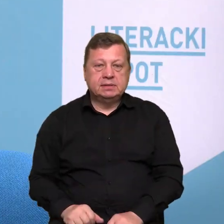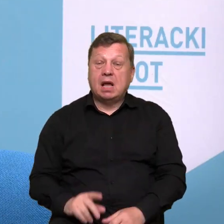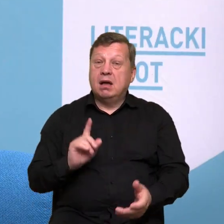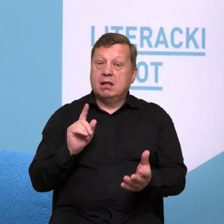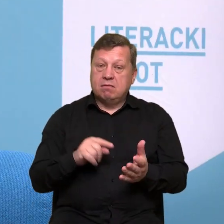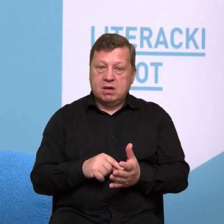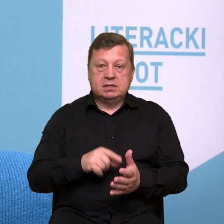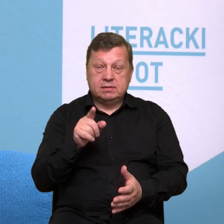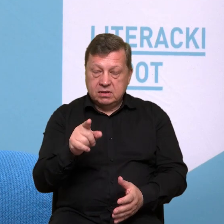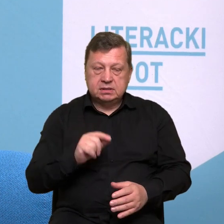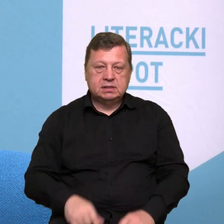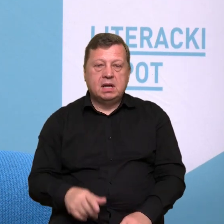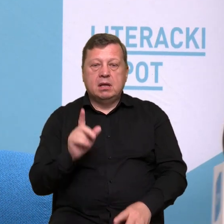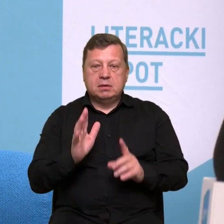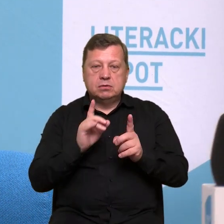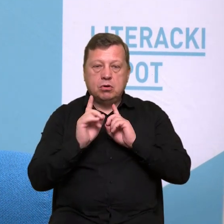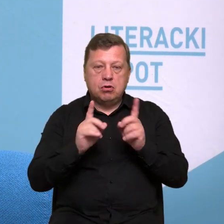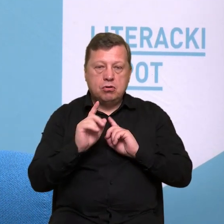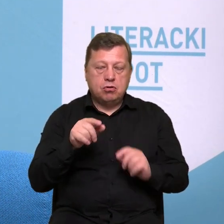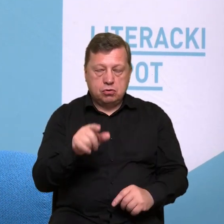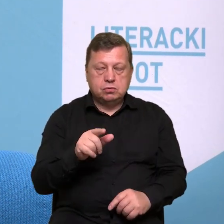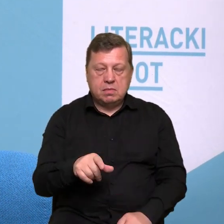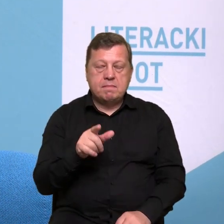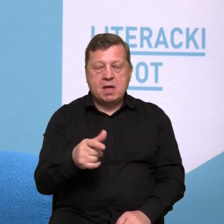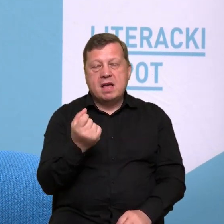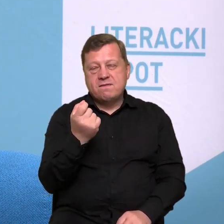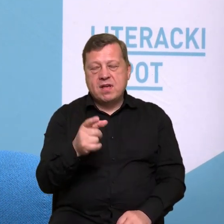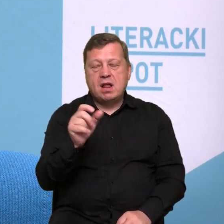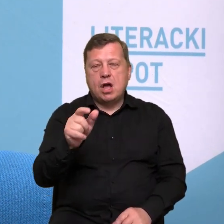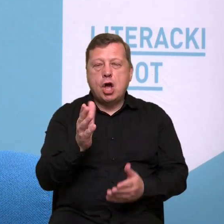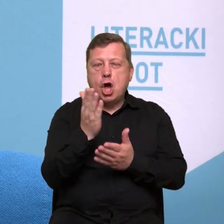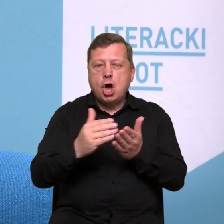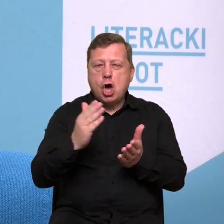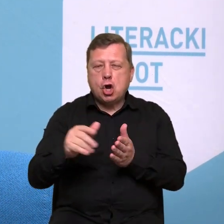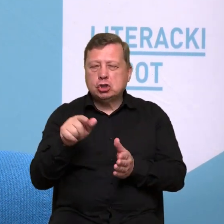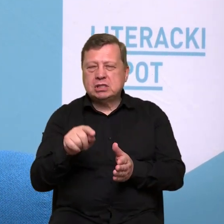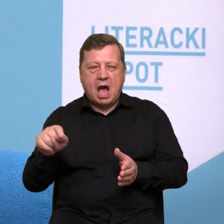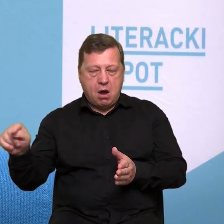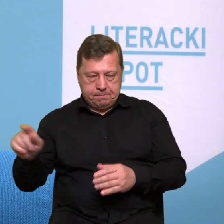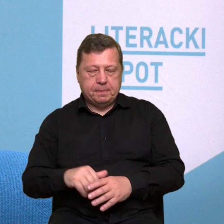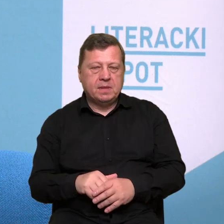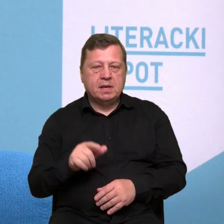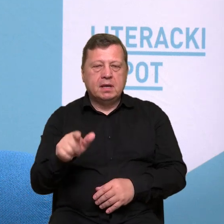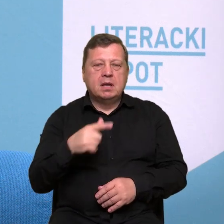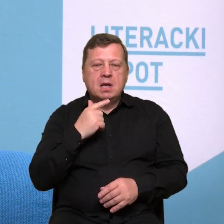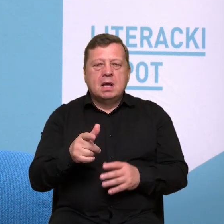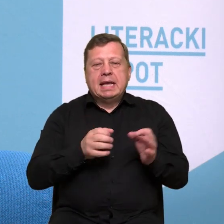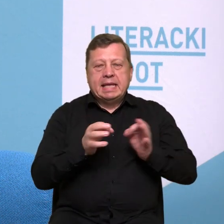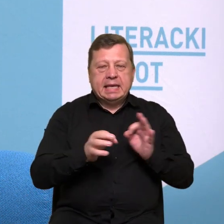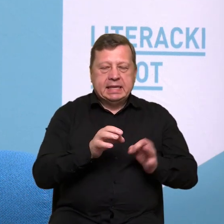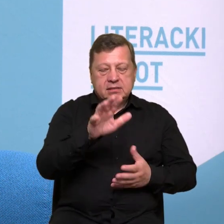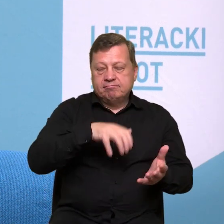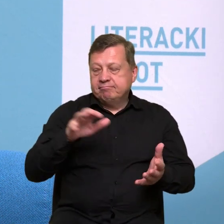właśnie porozmawiajmy chwilę o tych takich podrozdzialikach. One, te teksty pomiędzy historiami